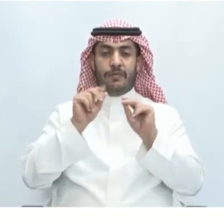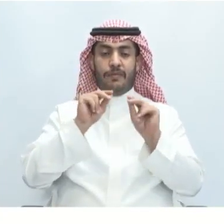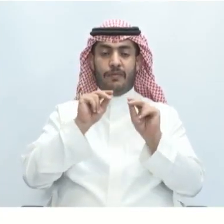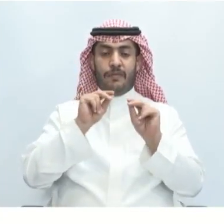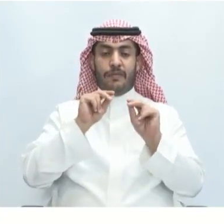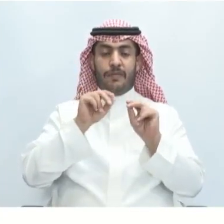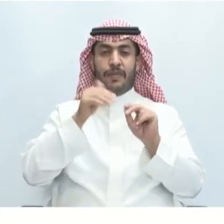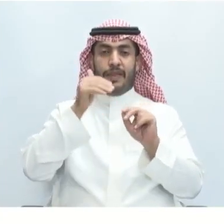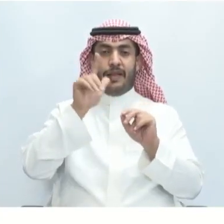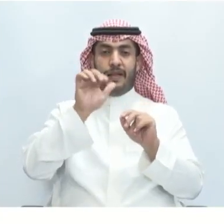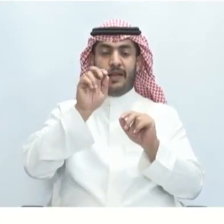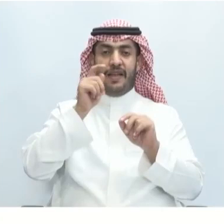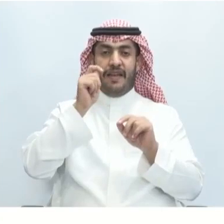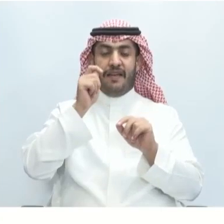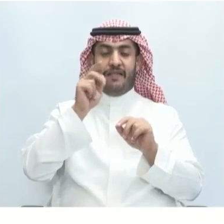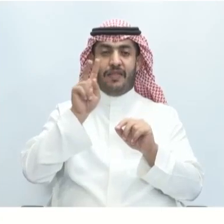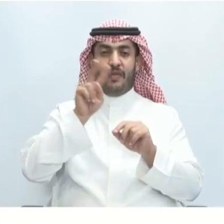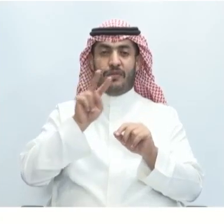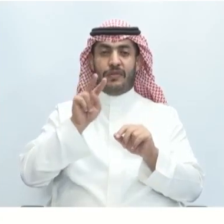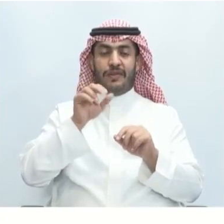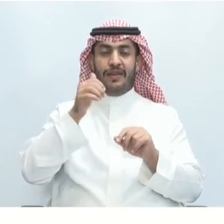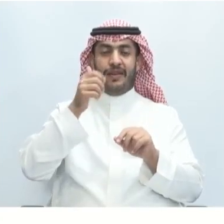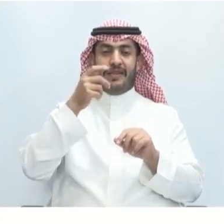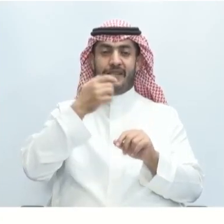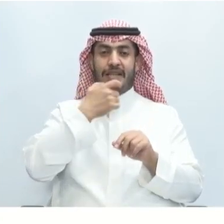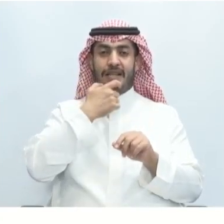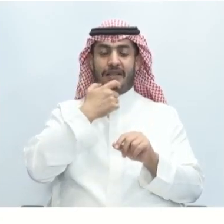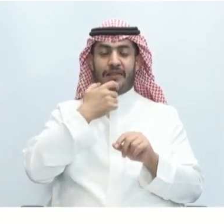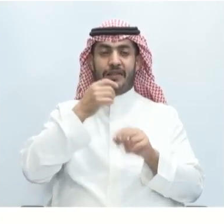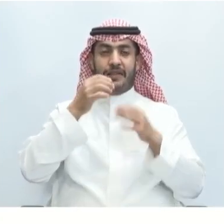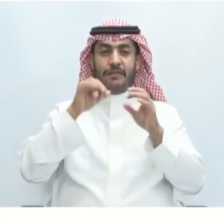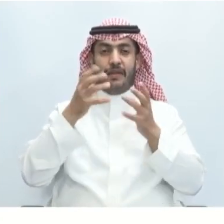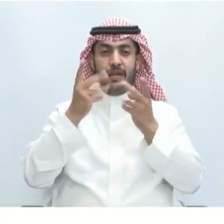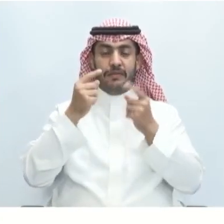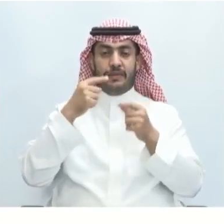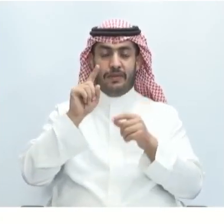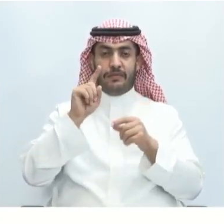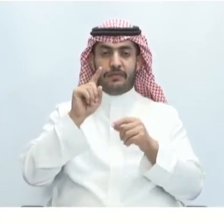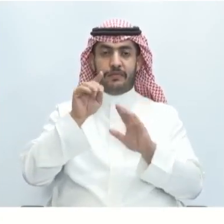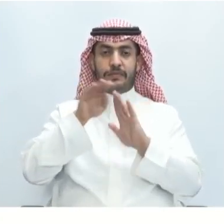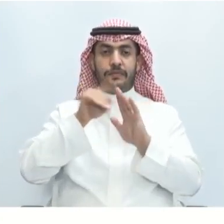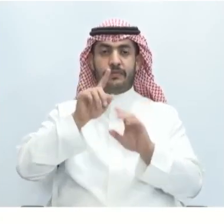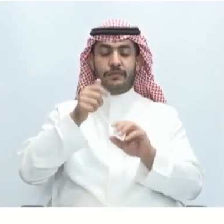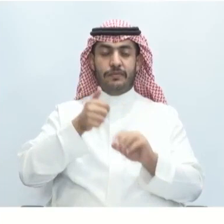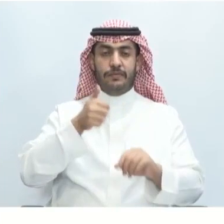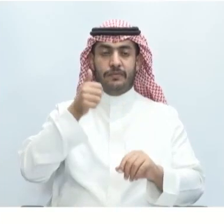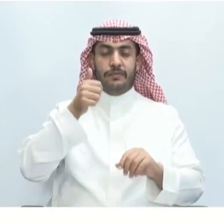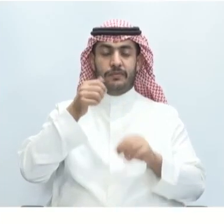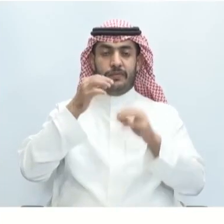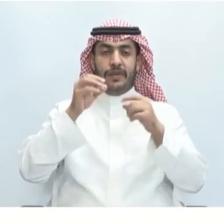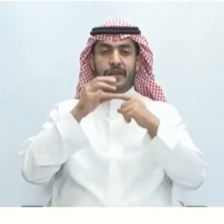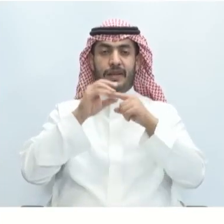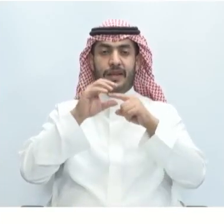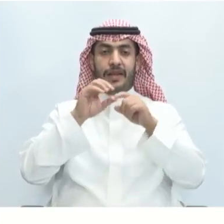الخليه من 22 الى اي 28 كلها ارقام صحيحه بمعنى لا يظهر كسور